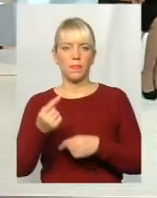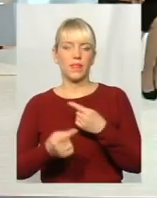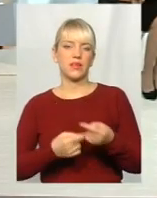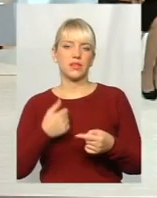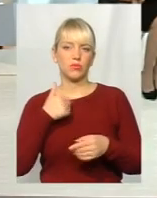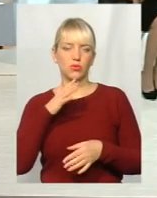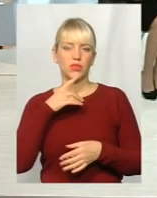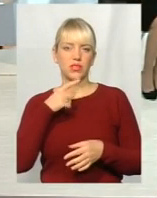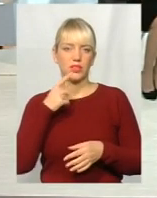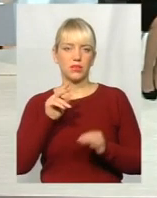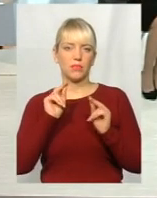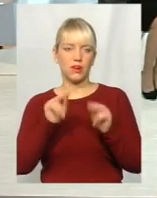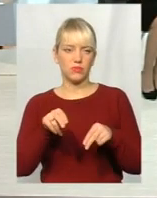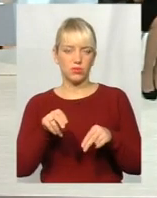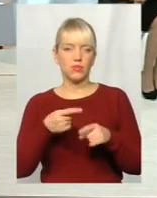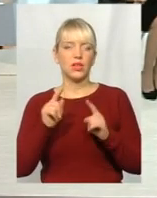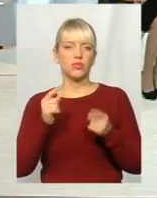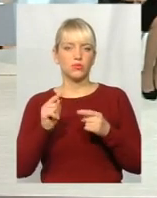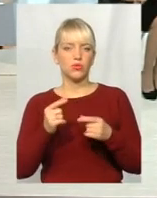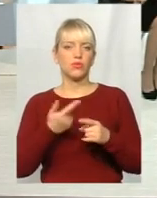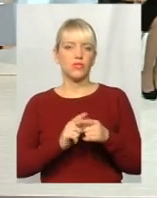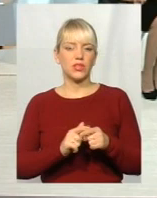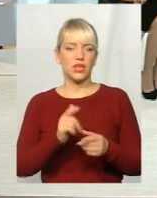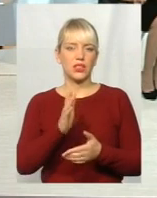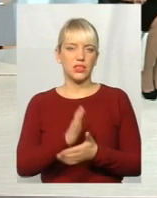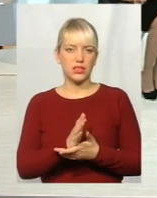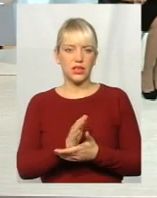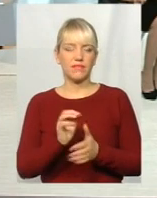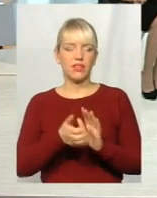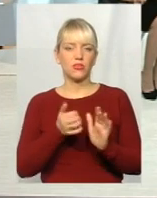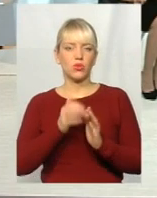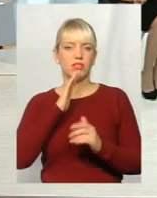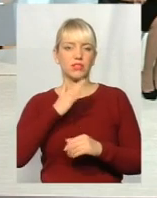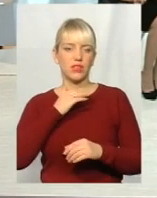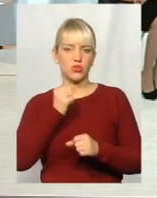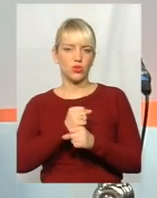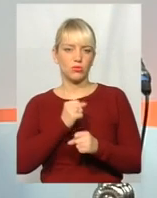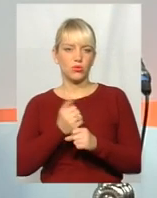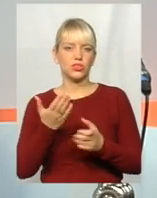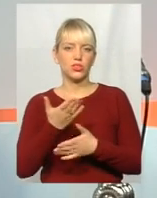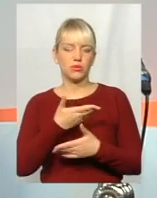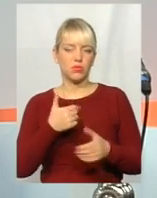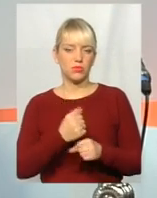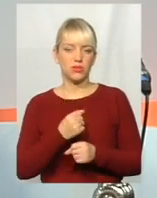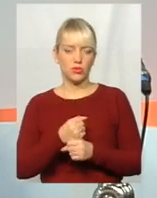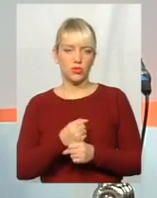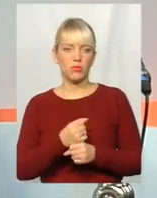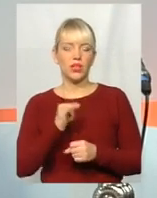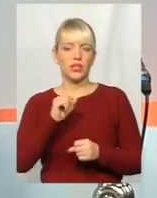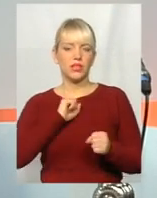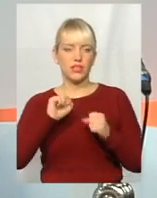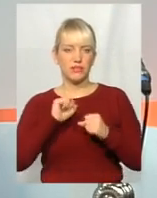я буду казати правду, тому що вона є і в недоліках нашої роботи, з чим ми працюємо, тим паче